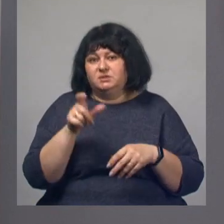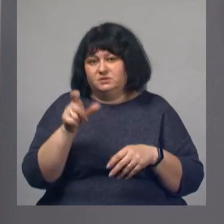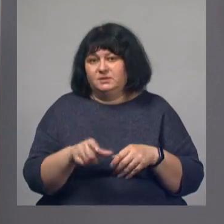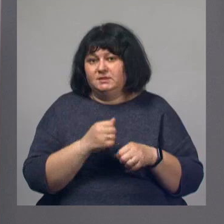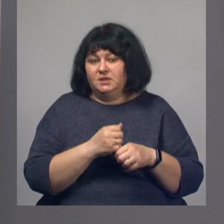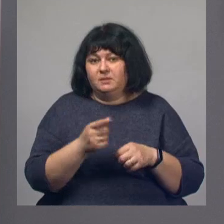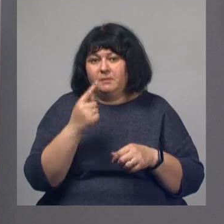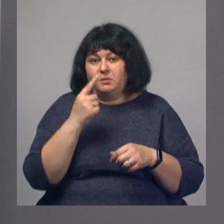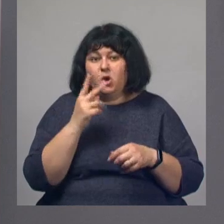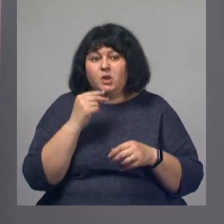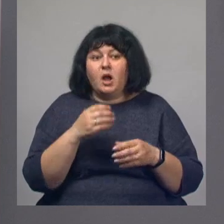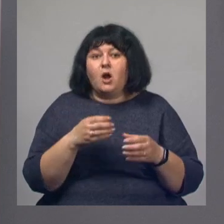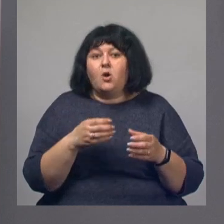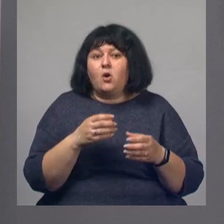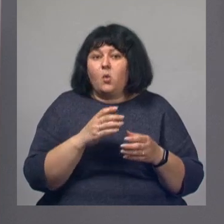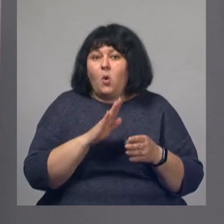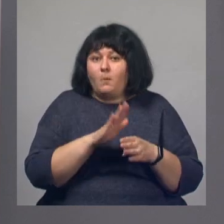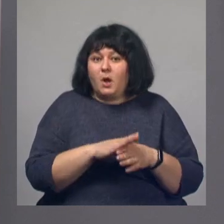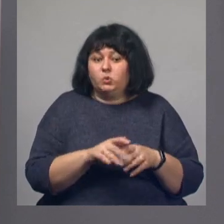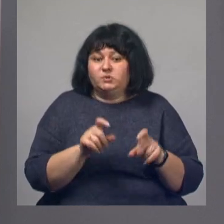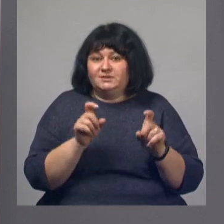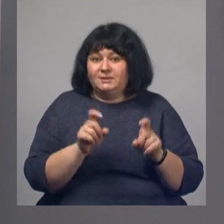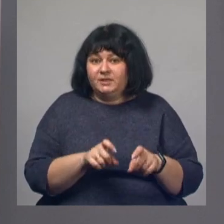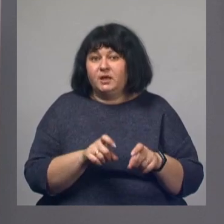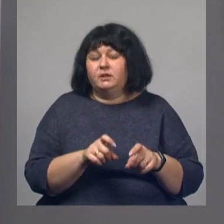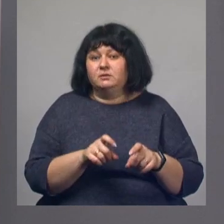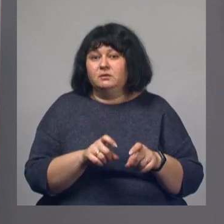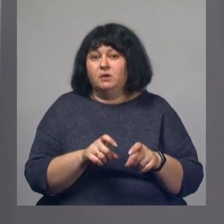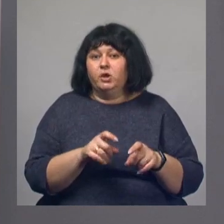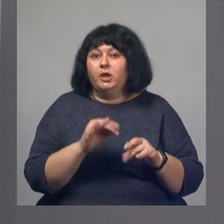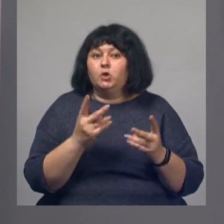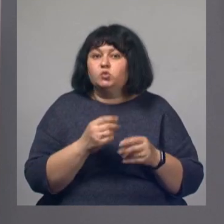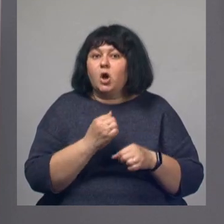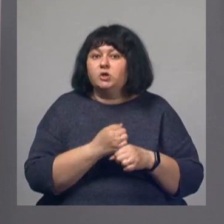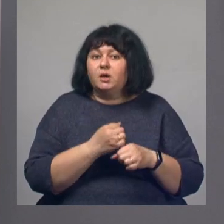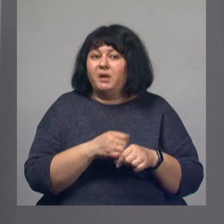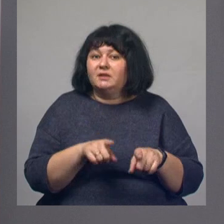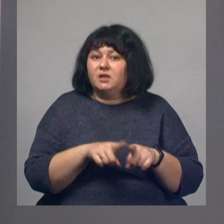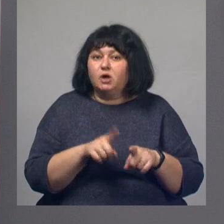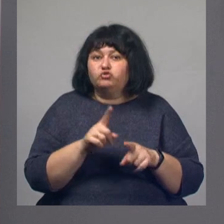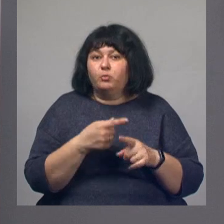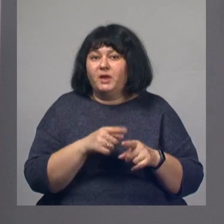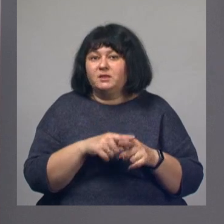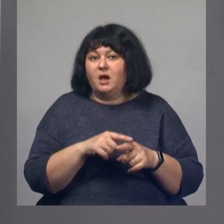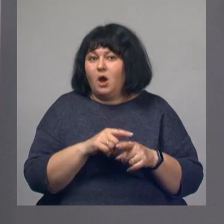понимаете, что даже команду сидеть нужно, можно и нужно отрабатывать так, чтобы эта команда